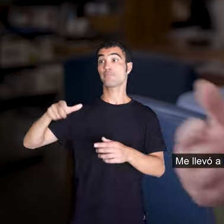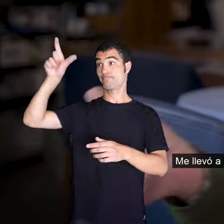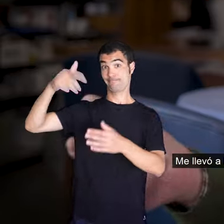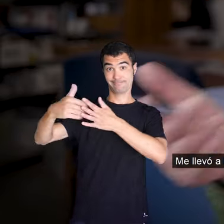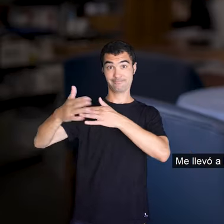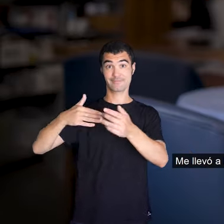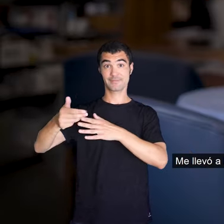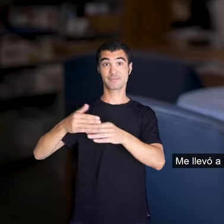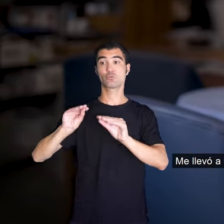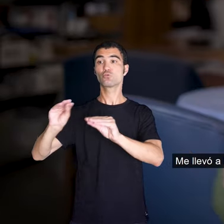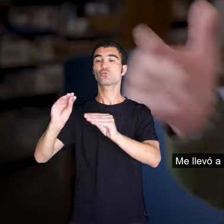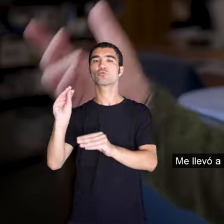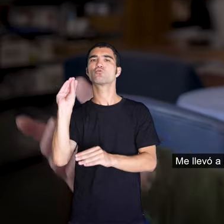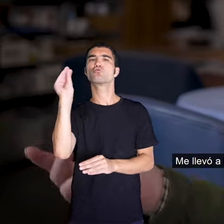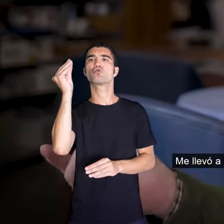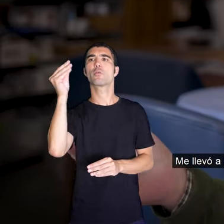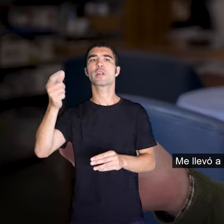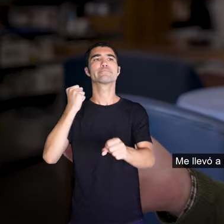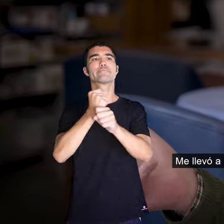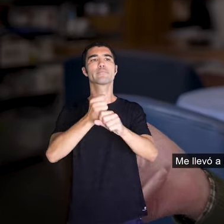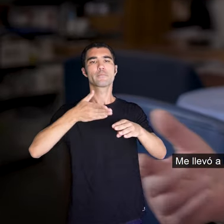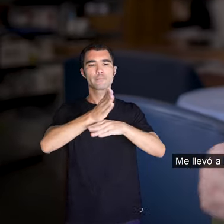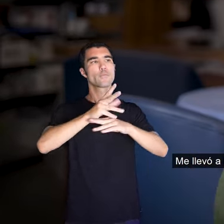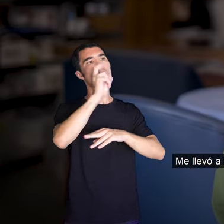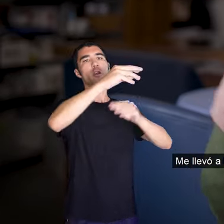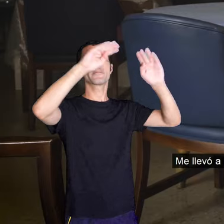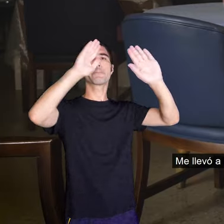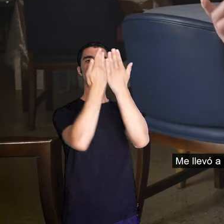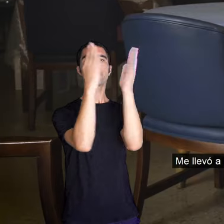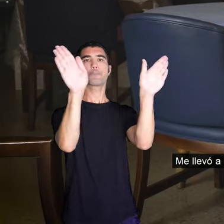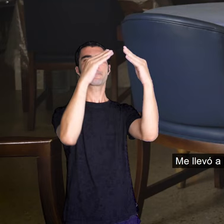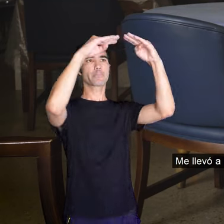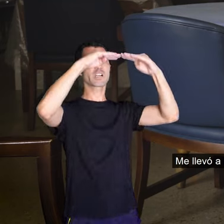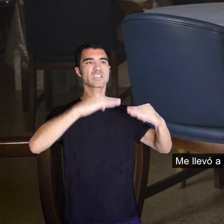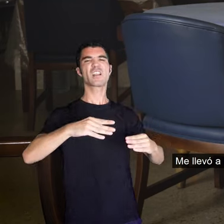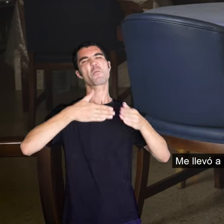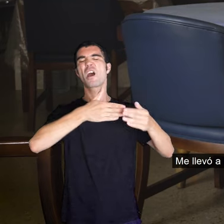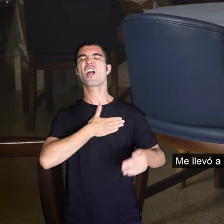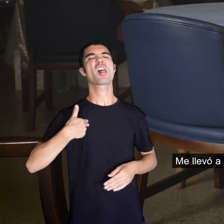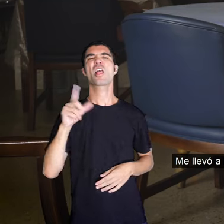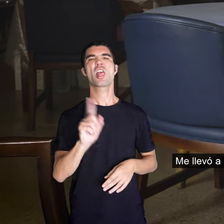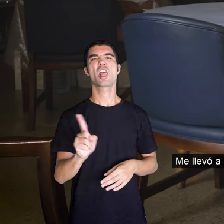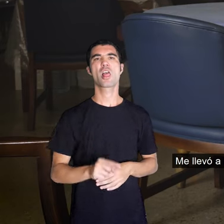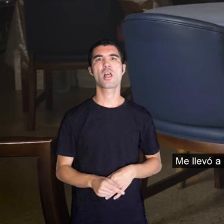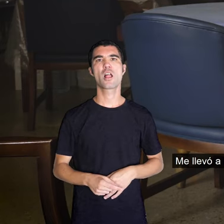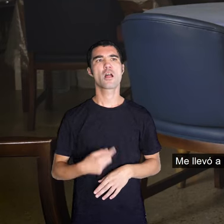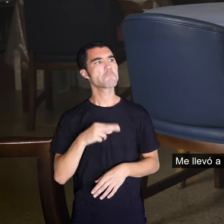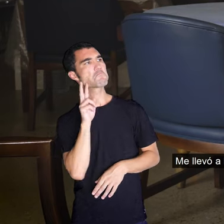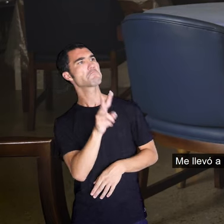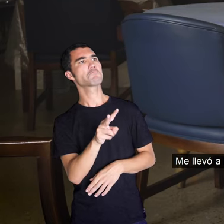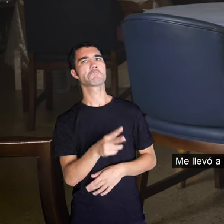fer, el gendre s'havia anat a fer persianes i no volia fer barques i ell diu, jo en som massa